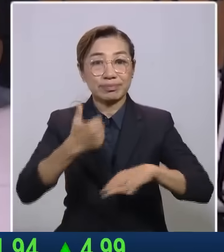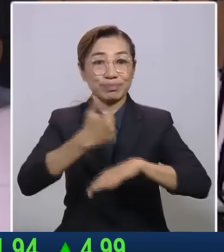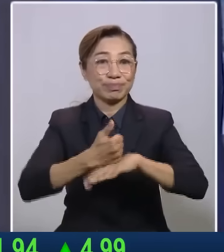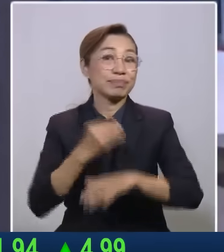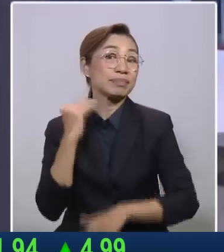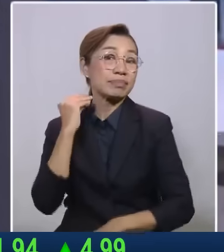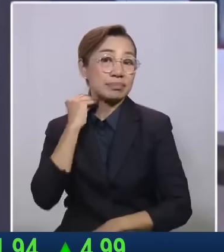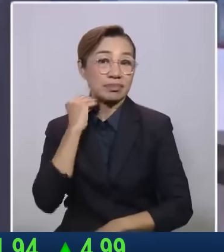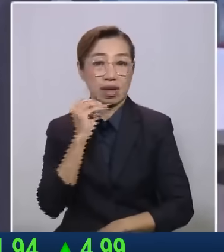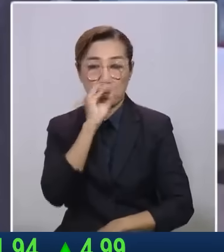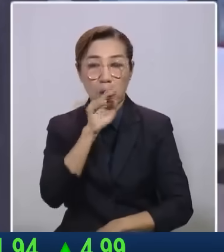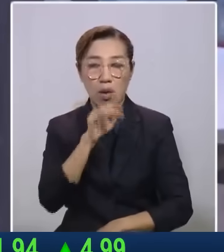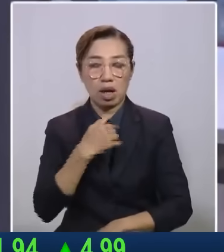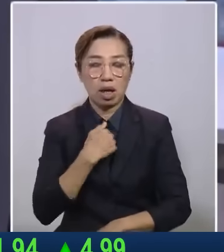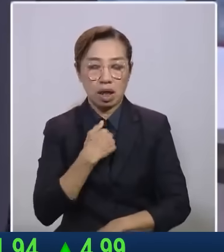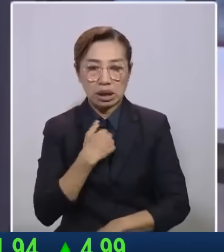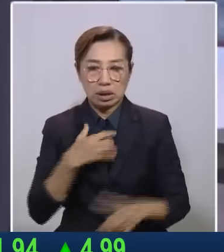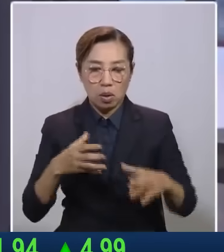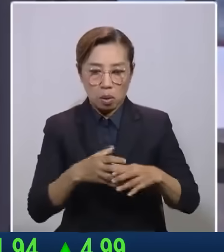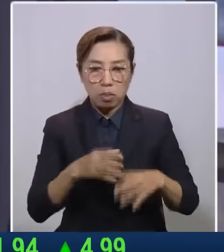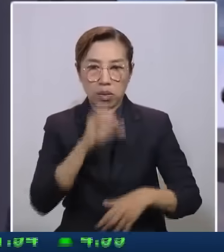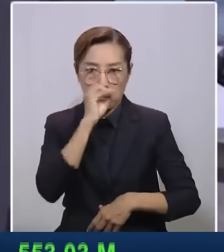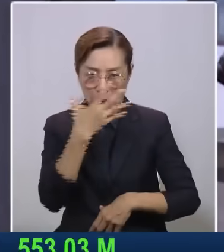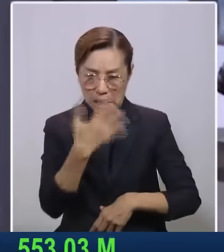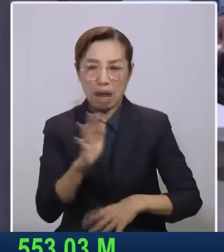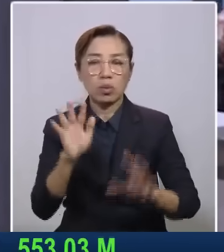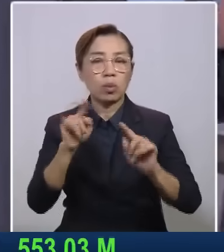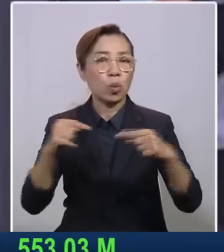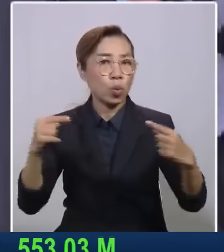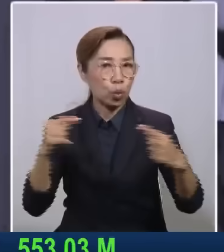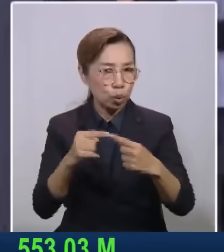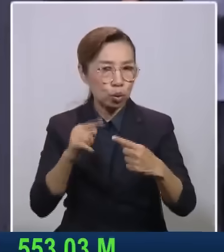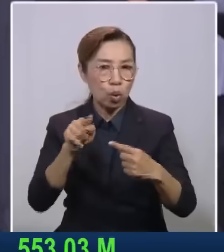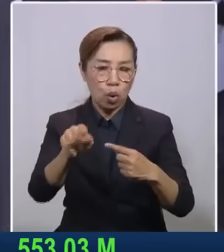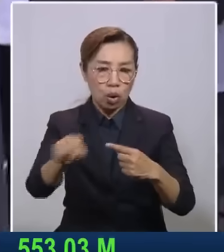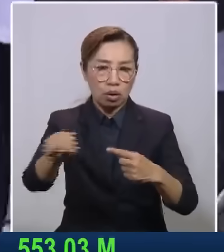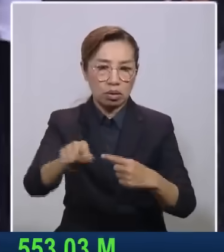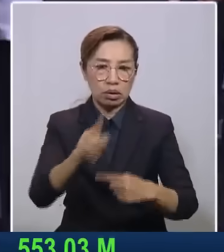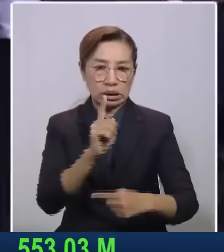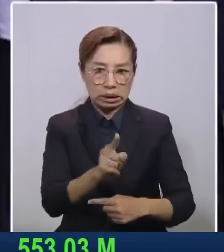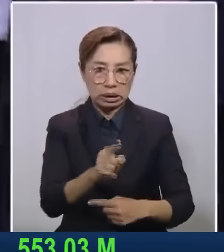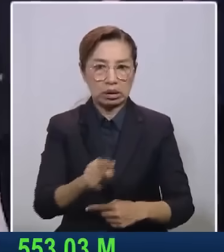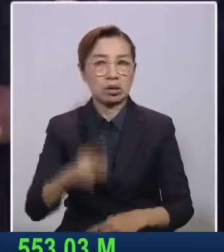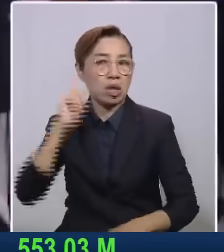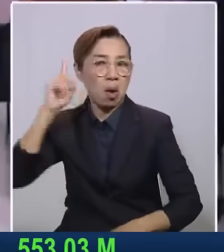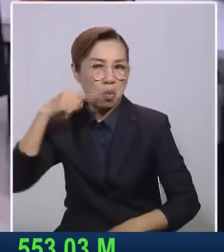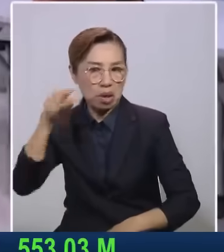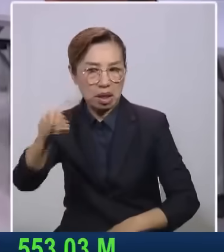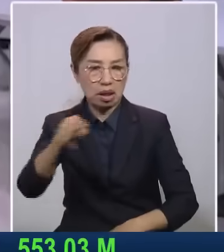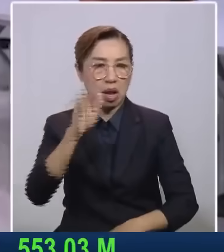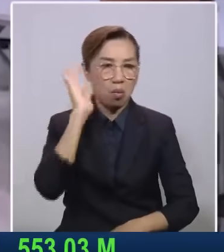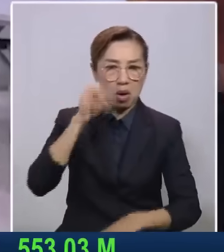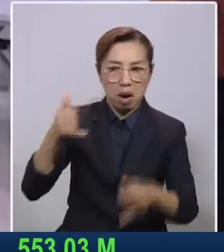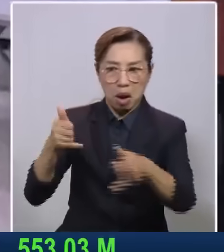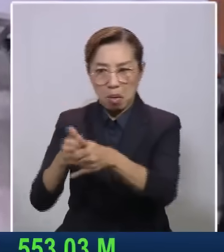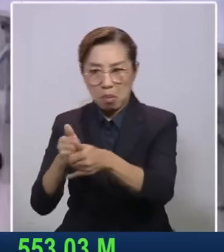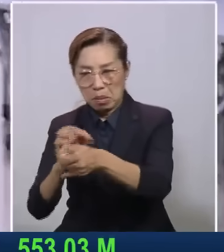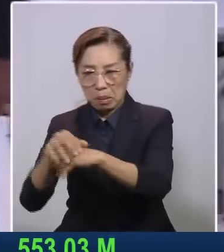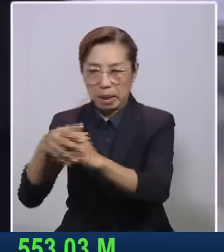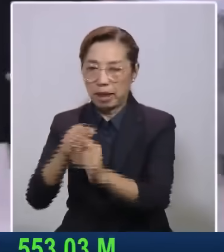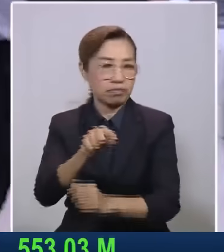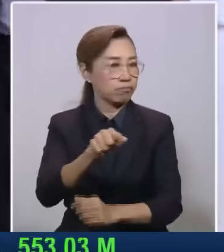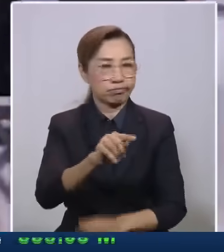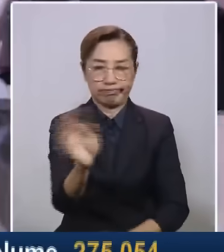ด้วยนะครับบอกว่าทางพรรคเนี่ยย้ำคุณค่าและให้ความสำคัญกับการไม่อดทนต่อการคุกคามทางเพศเดี๋ยวหลังจากนี้ครับ